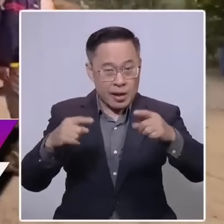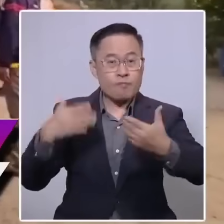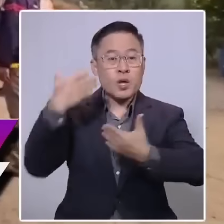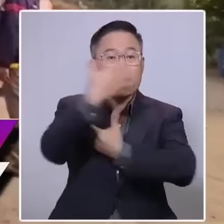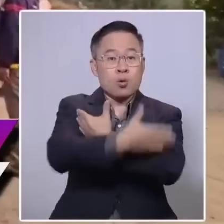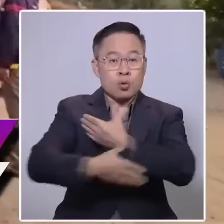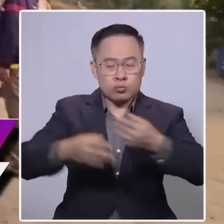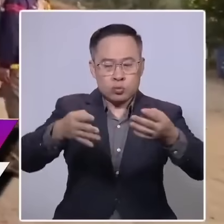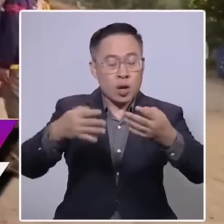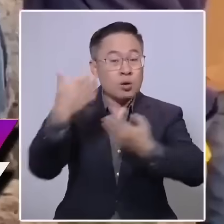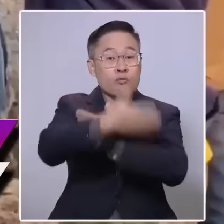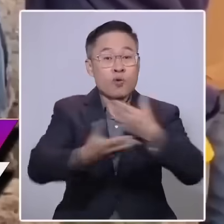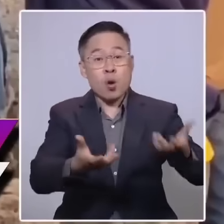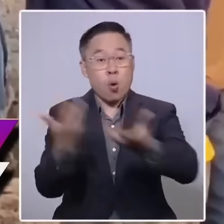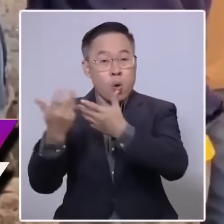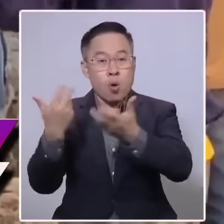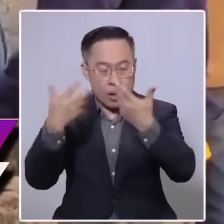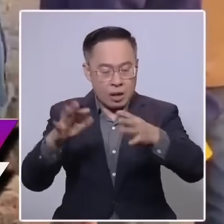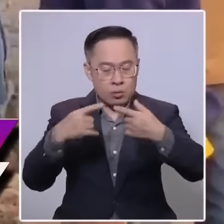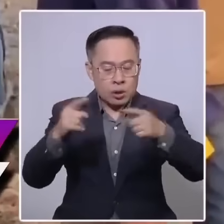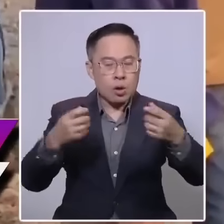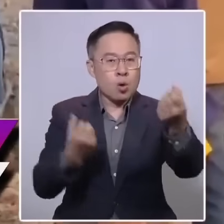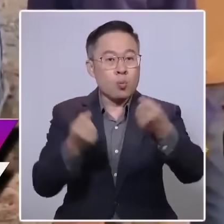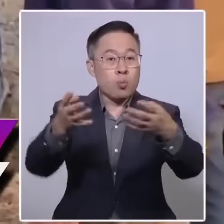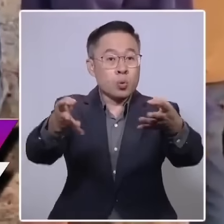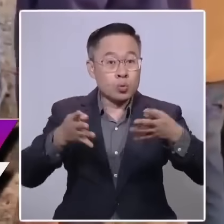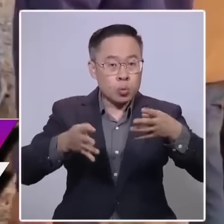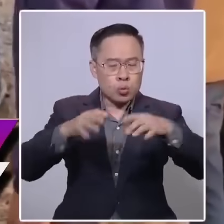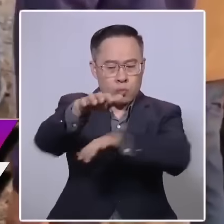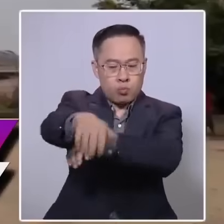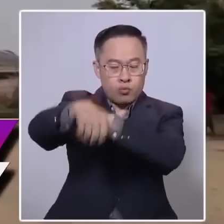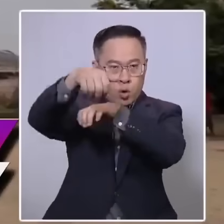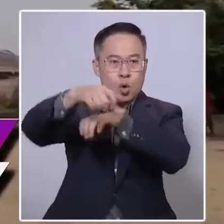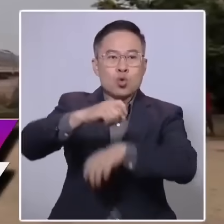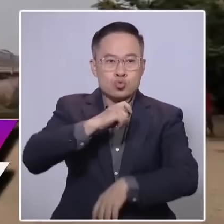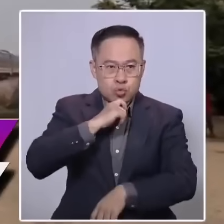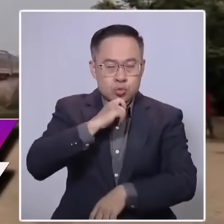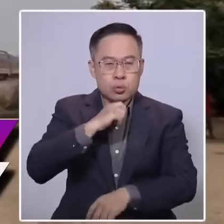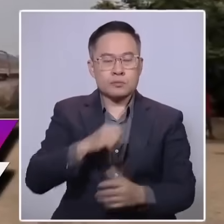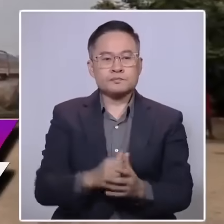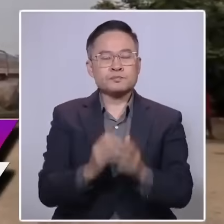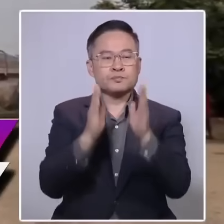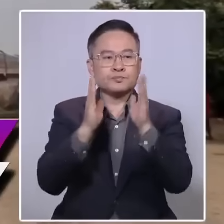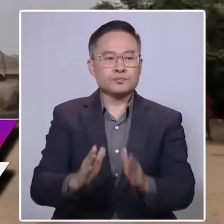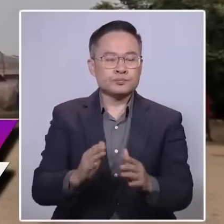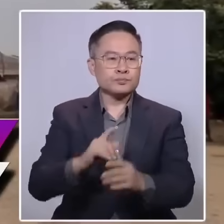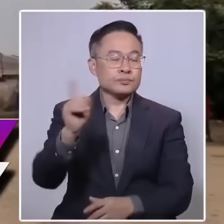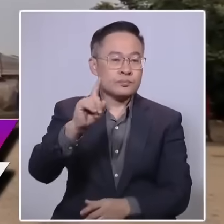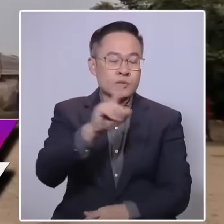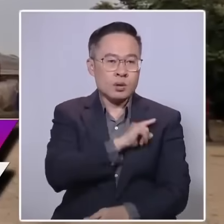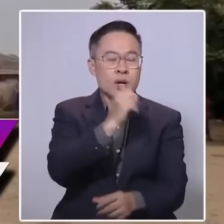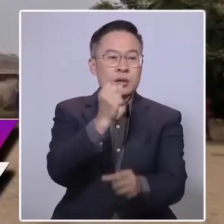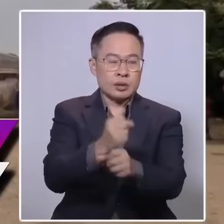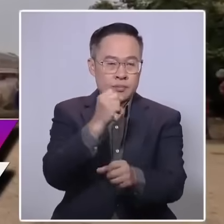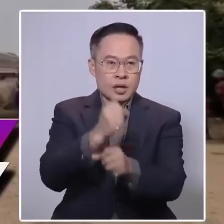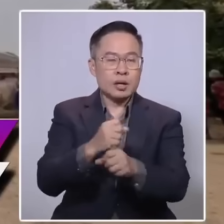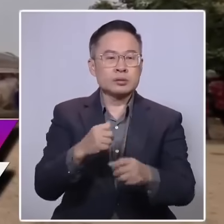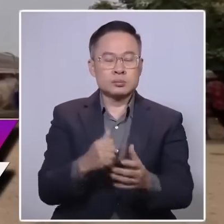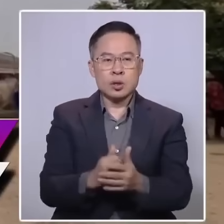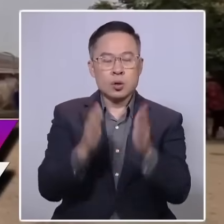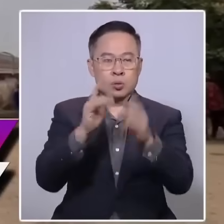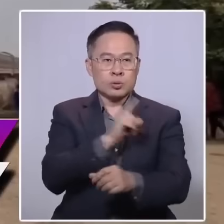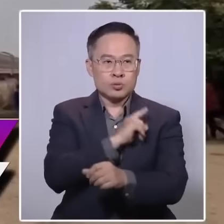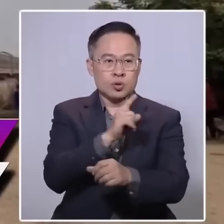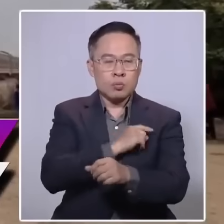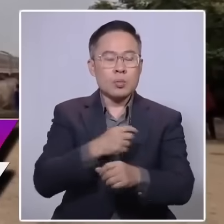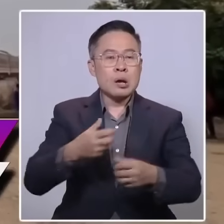รางรถไฟเลยนะฮะ ค่ะแล้วก็เหตุการณ์ครั้งนี้ทำให้นายประดิษฐ์พรมมาซึ่งเป็นพนักงานขับรถ